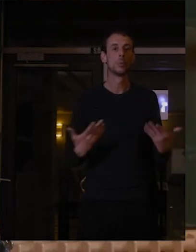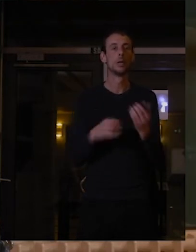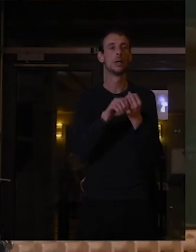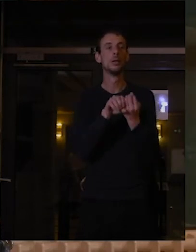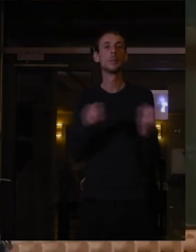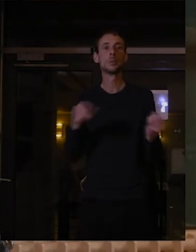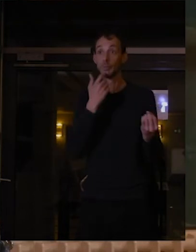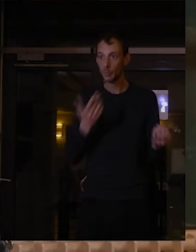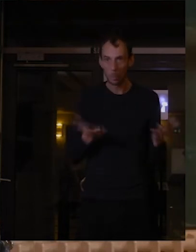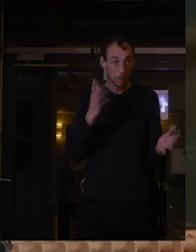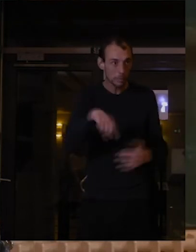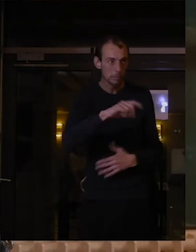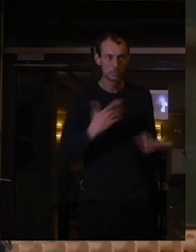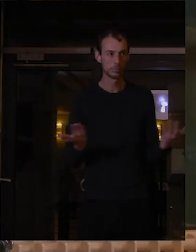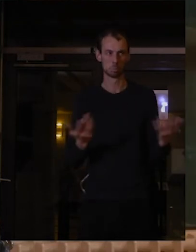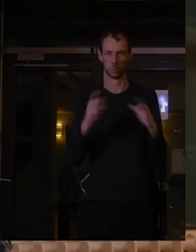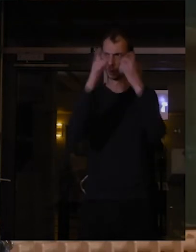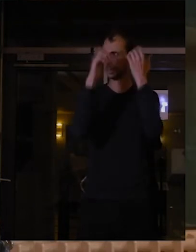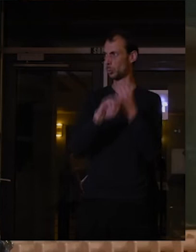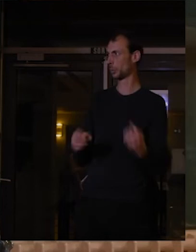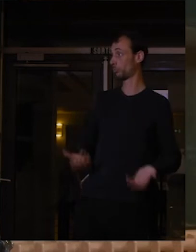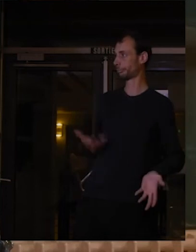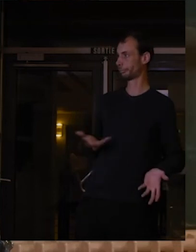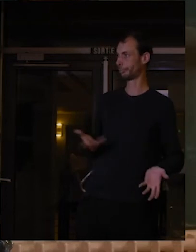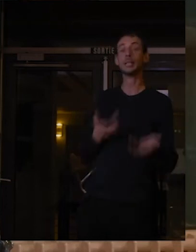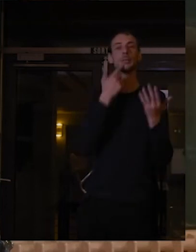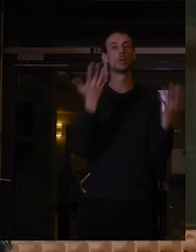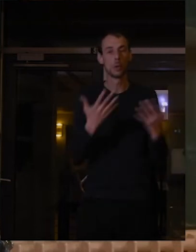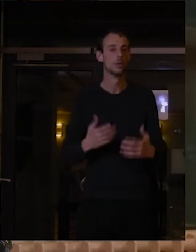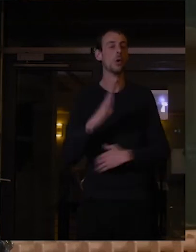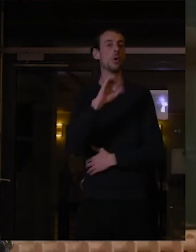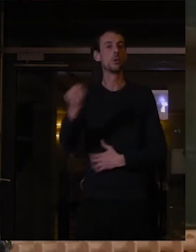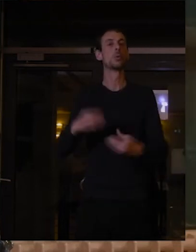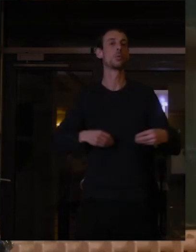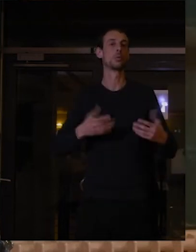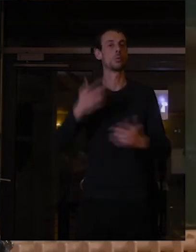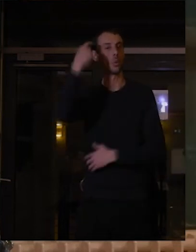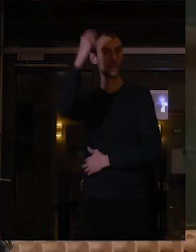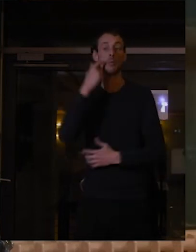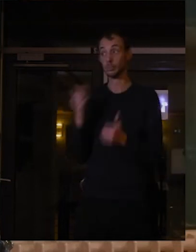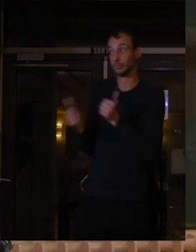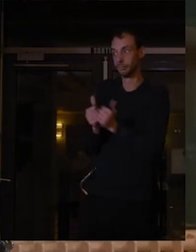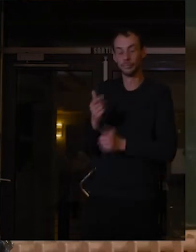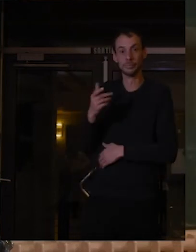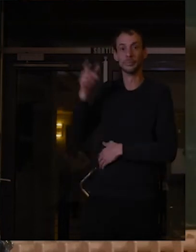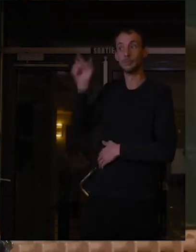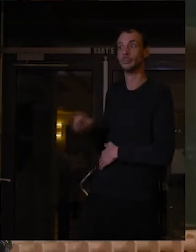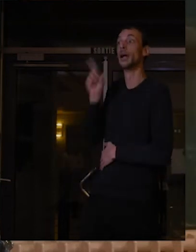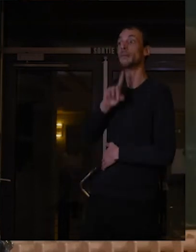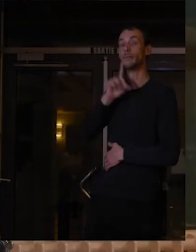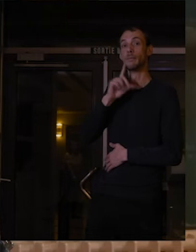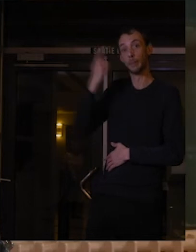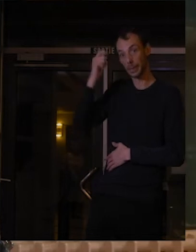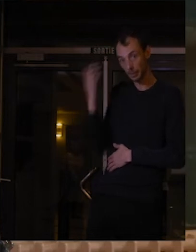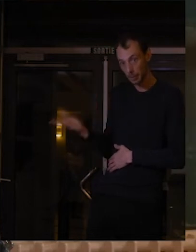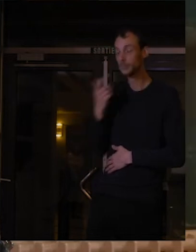vice-bâtonnier, je ne sais pas si ça dit quelque chose au public, je suis coprésident avec une présidente, donc je suis à côté d'une femme qui s'est